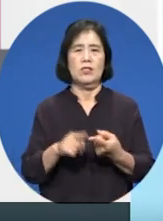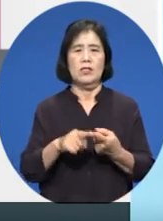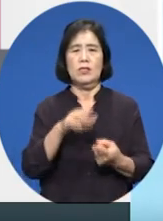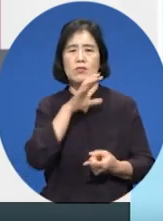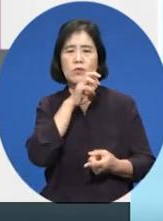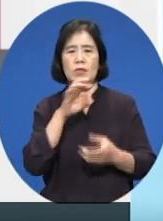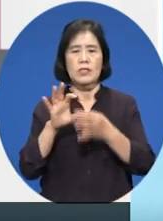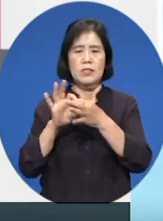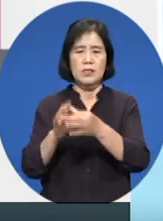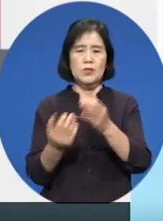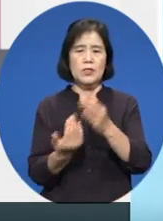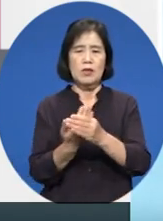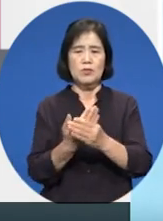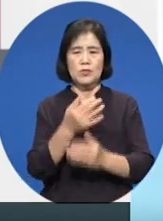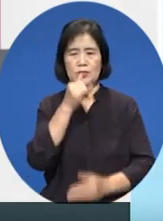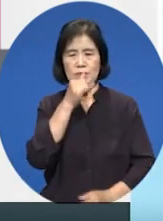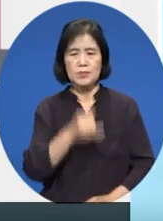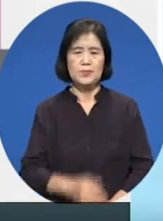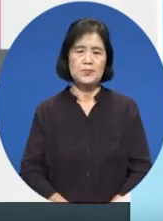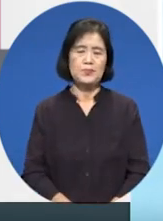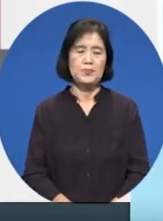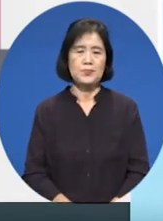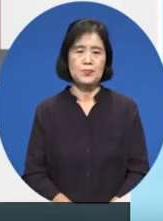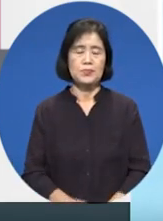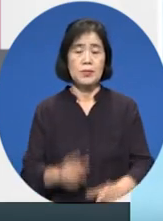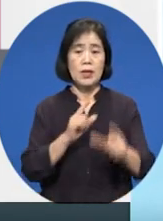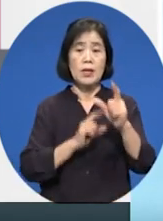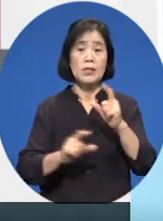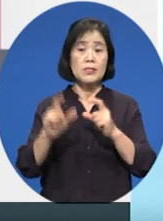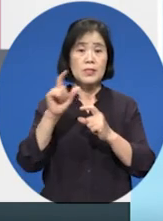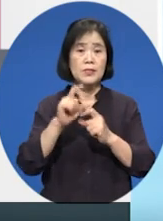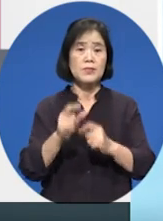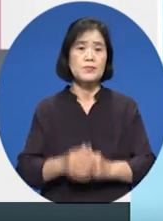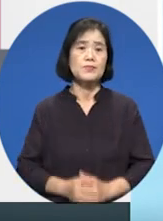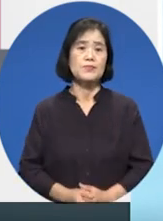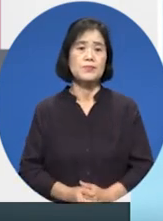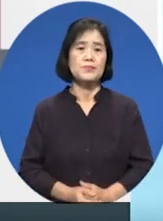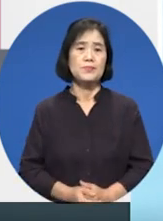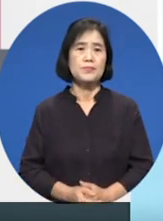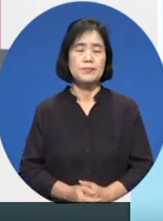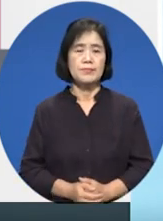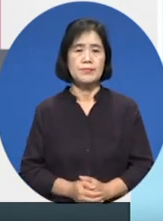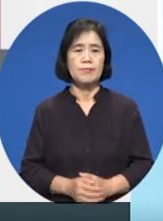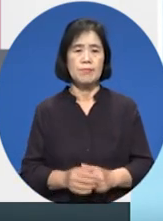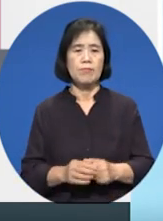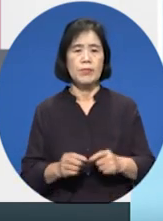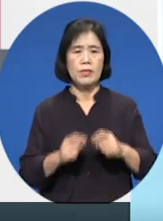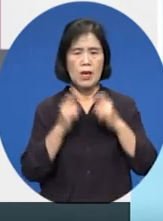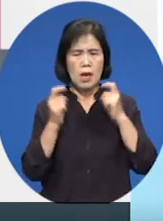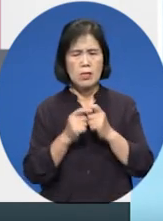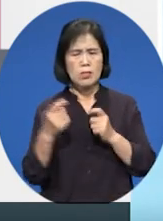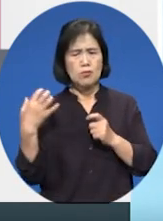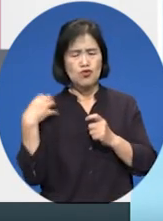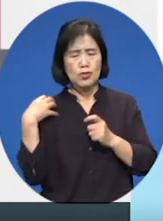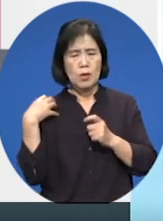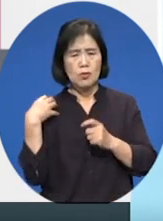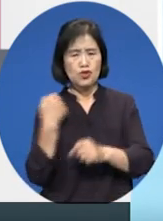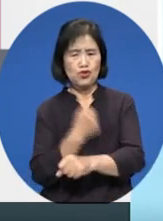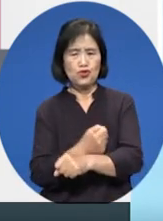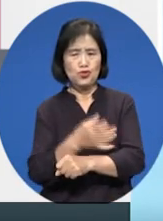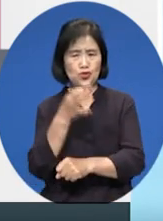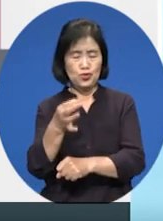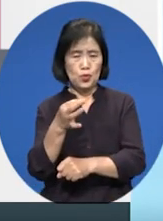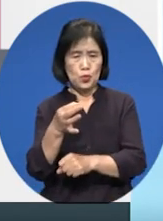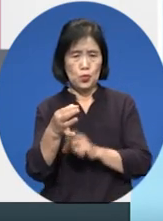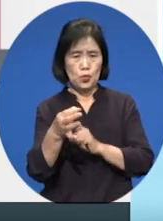불만들은 계속해서 남을 수밖에 없을 것 같습니다. 네. 근데 이제 한 가지 덧붙이게 된다 그러면은 네. 이 개인들이 이 부담하는 이 어떤